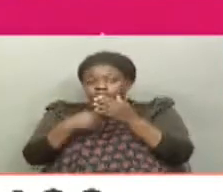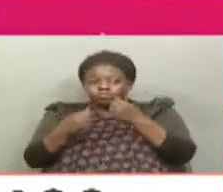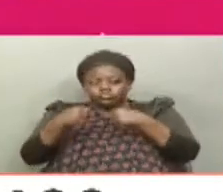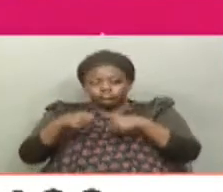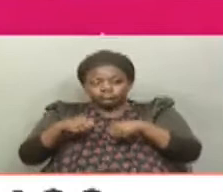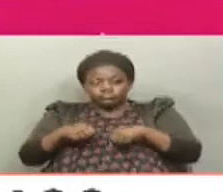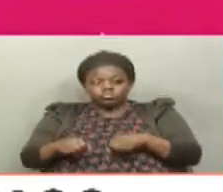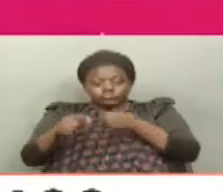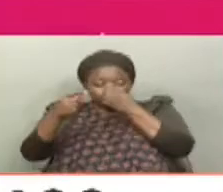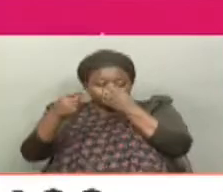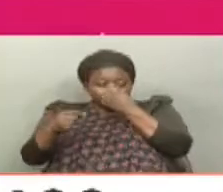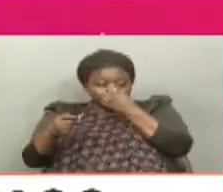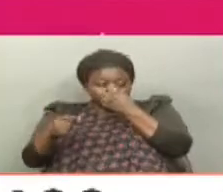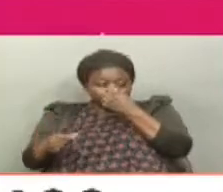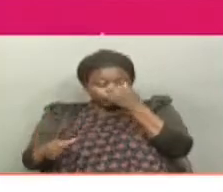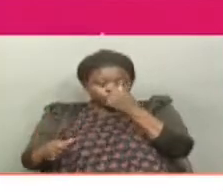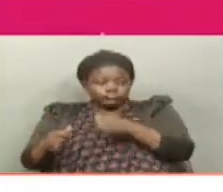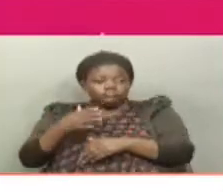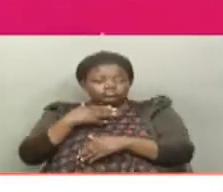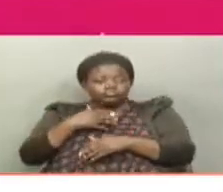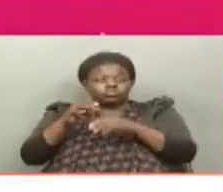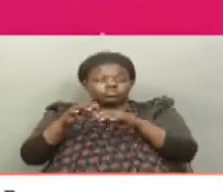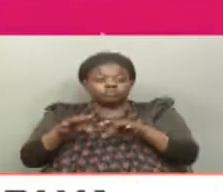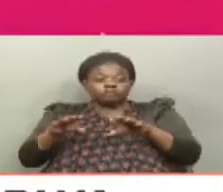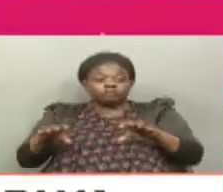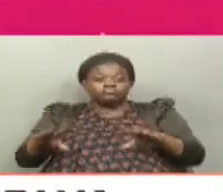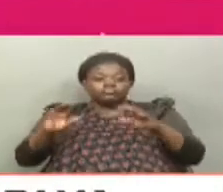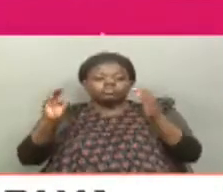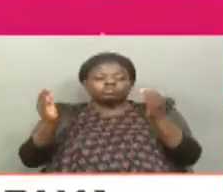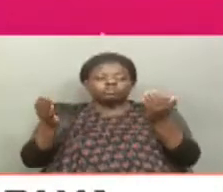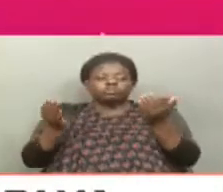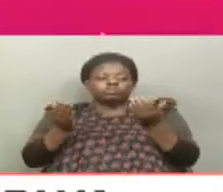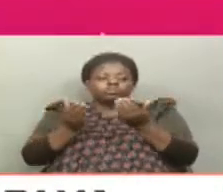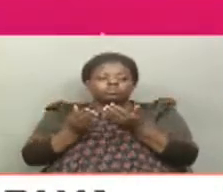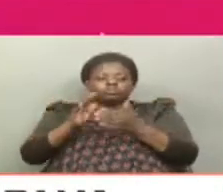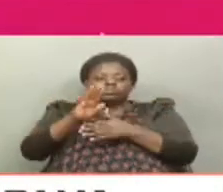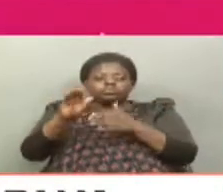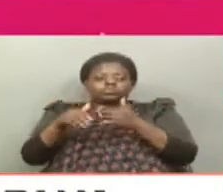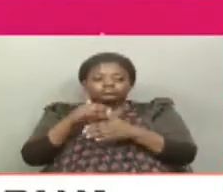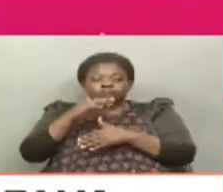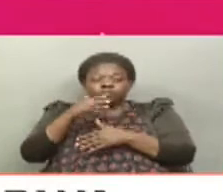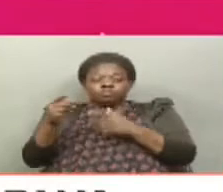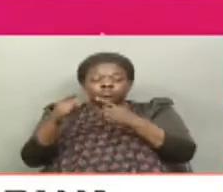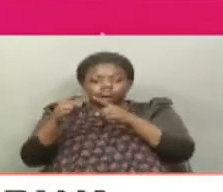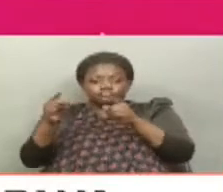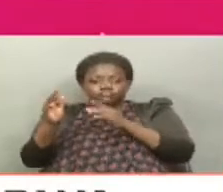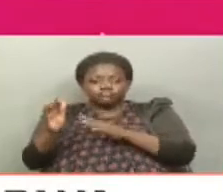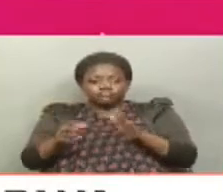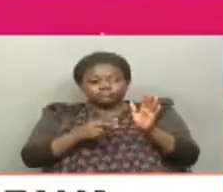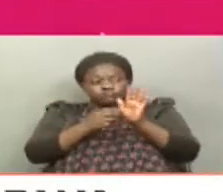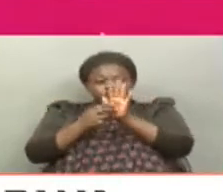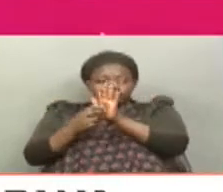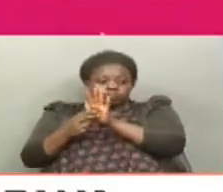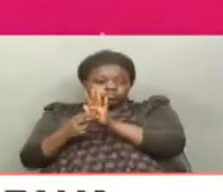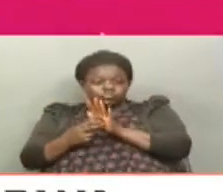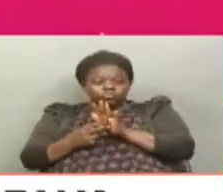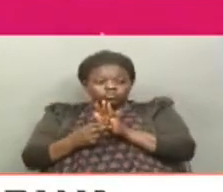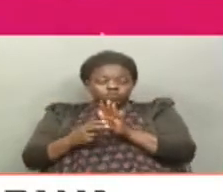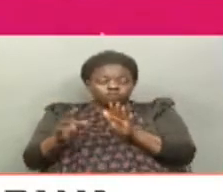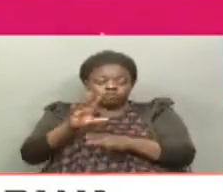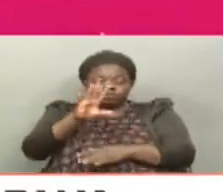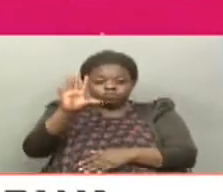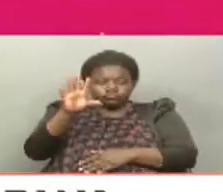okutuukana n'omutindo ogwetaagisa mu katale k'ensi yonna bino abyogedde atongoza enteekateeka z'omwoleso gw'omukago